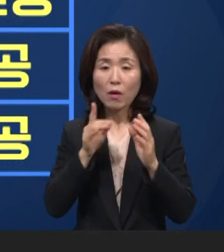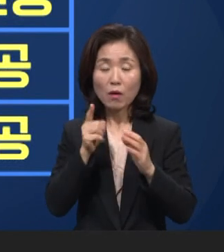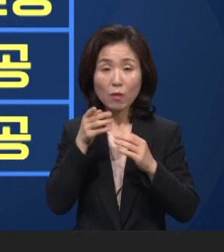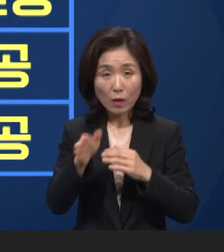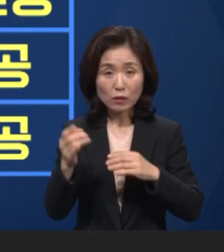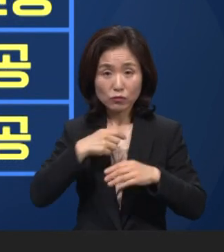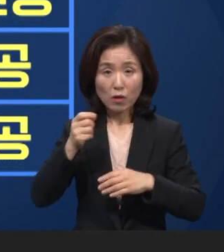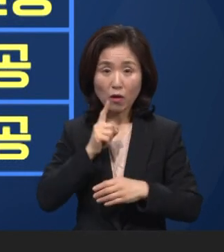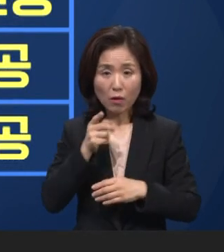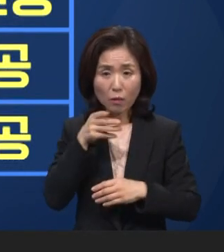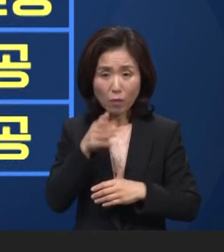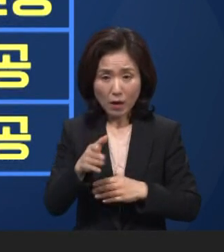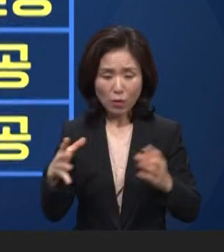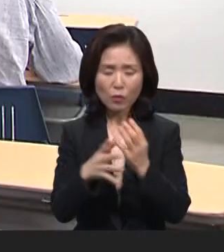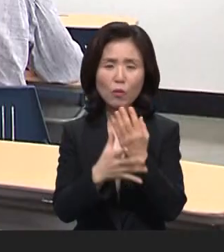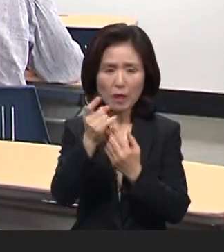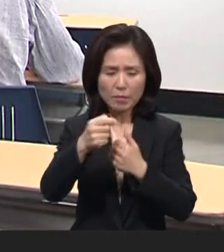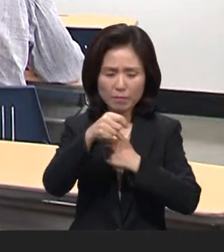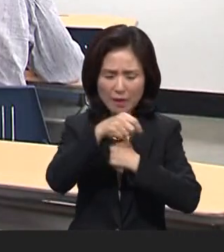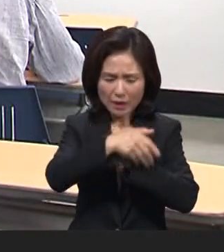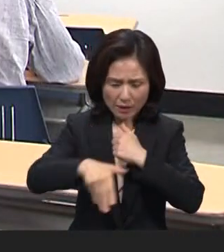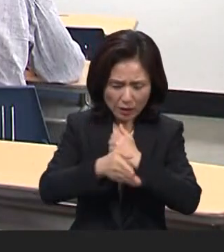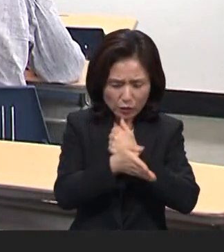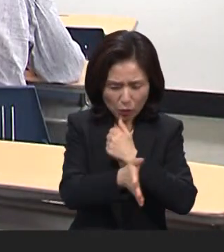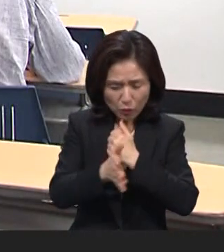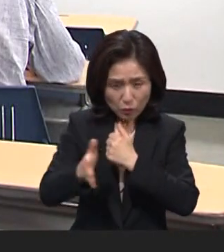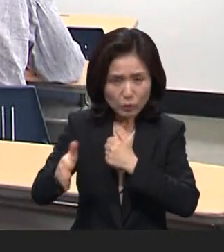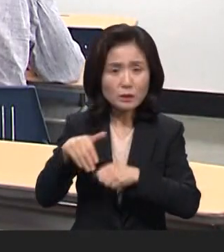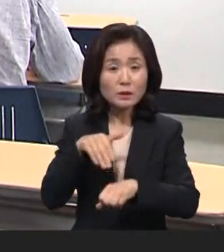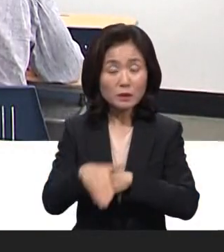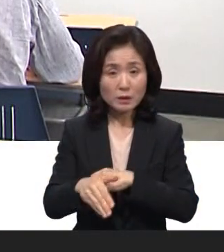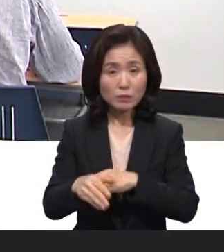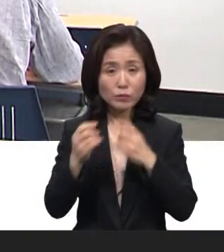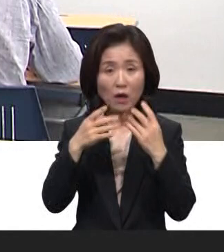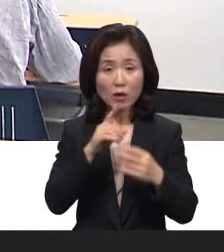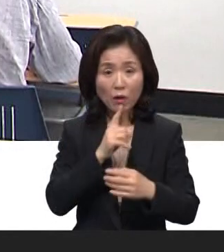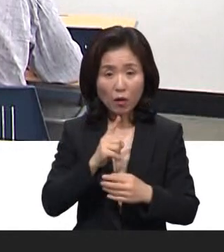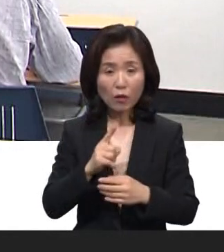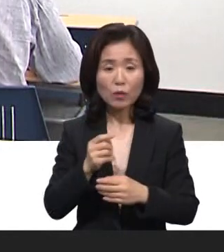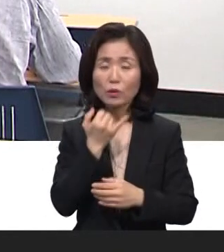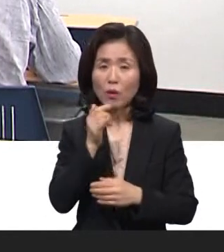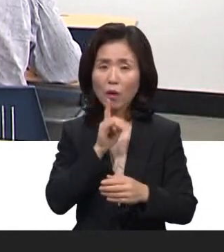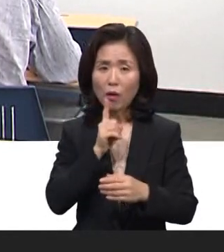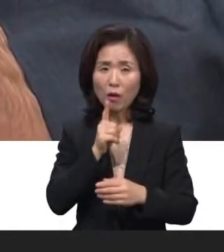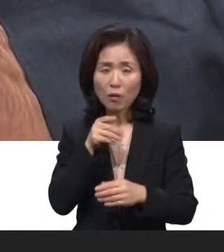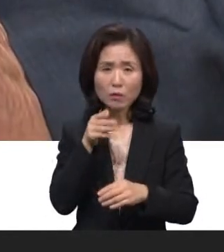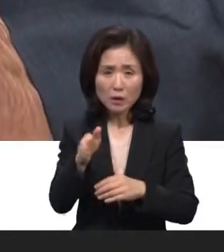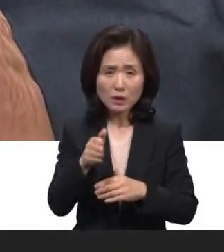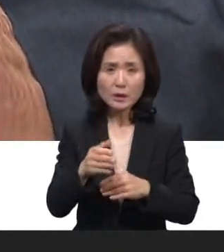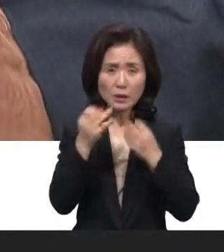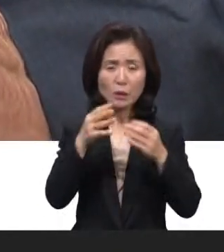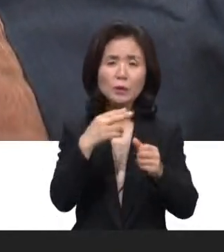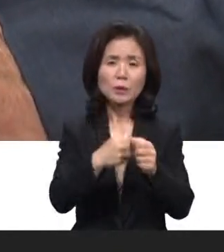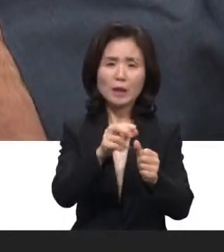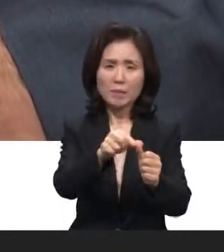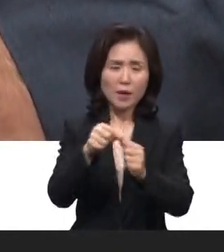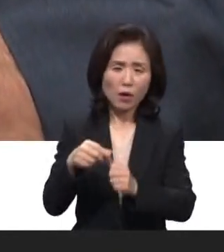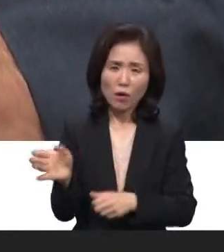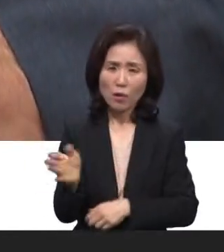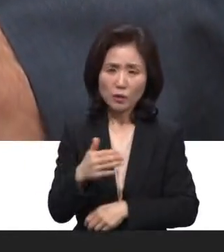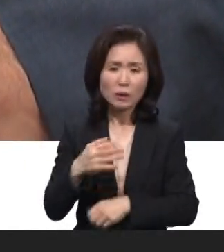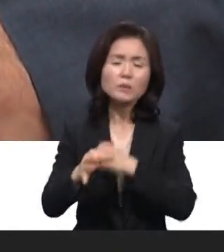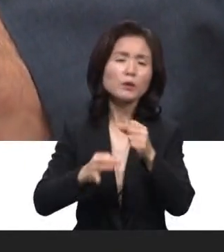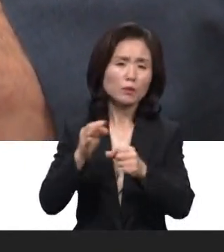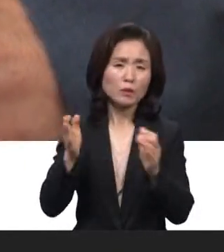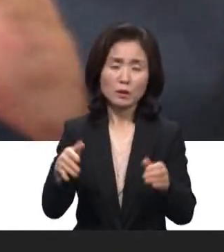전공을 두는 방식입니다. 프랑스어와 독일어의 경우 신규 교사 임용이 10여 년간 없었고 입학 정원이